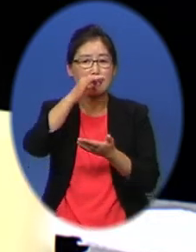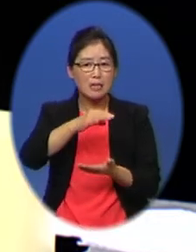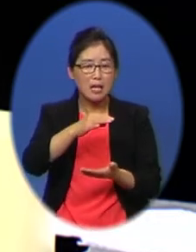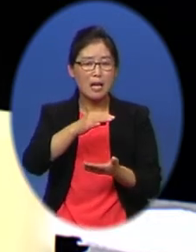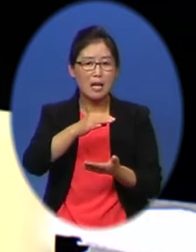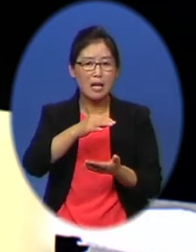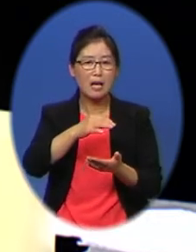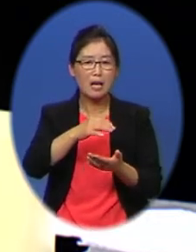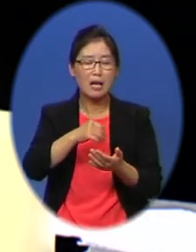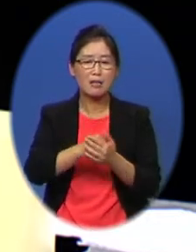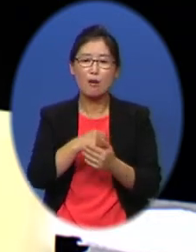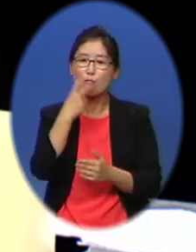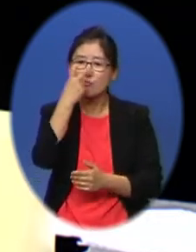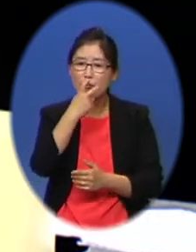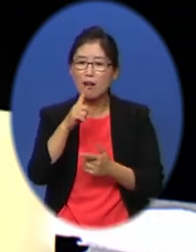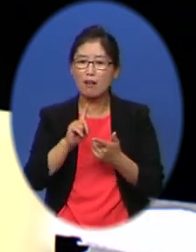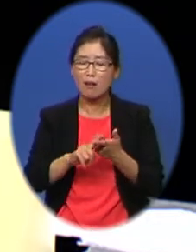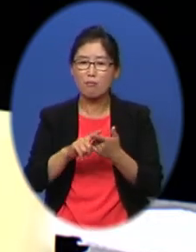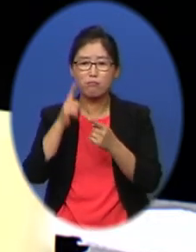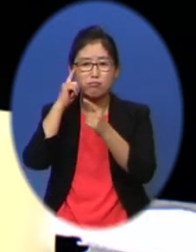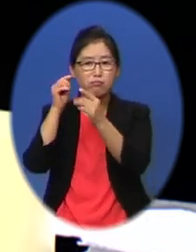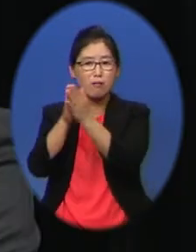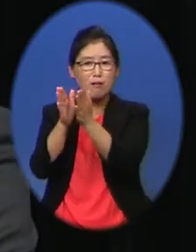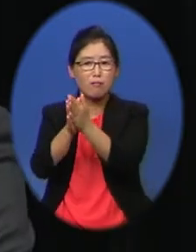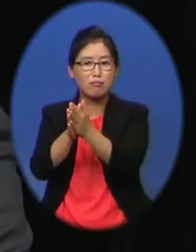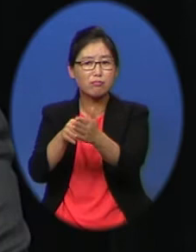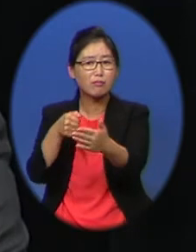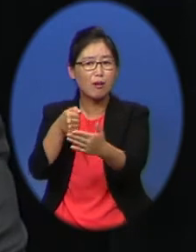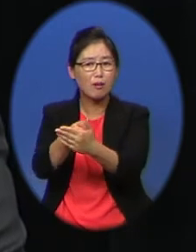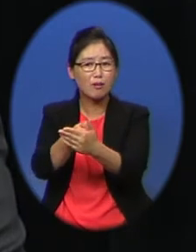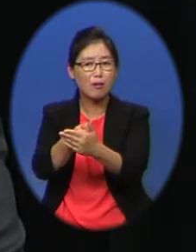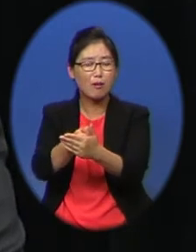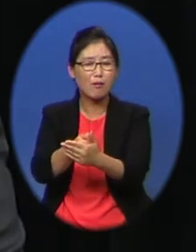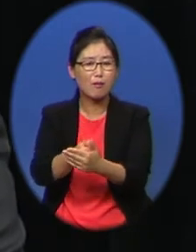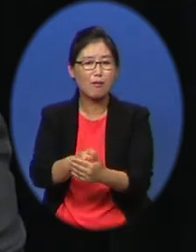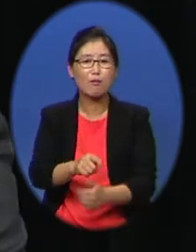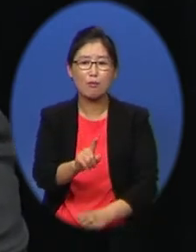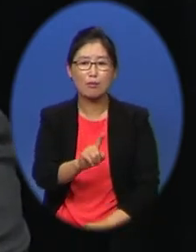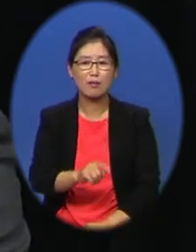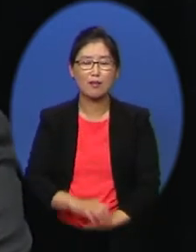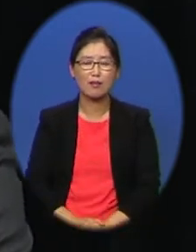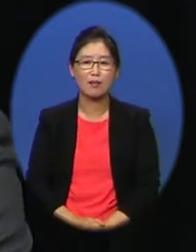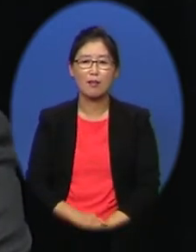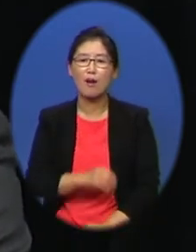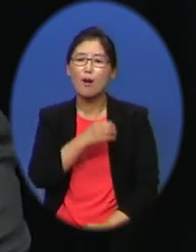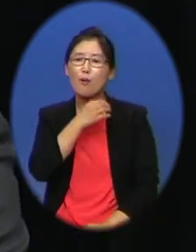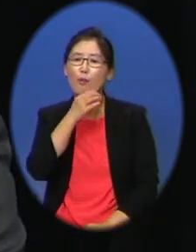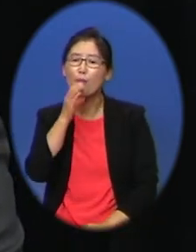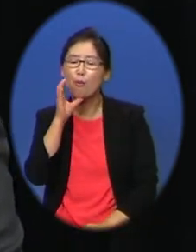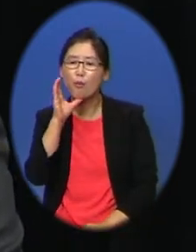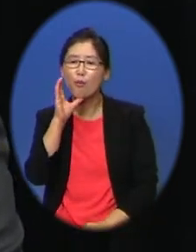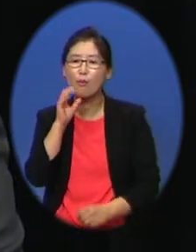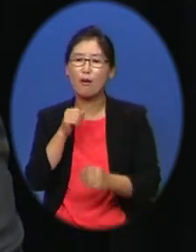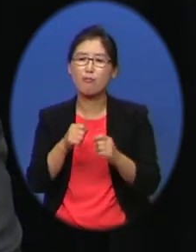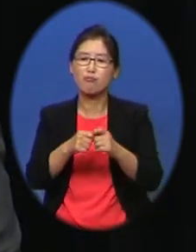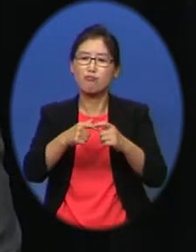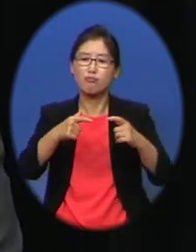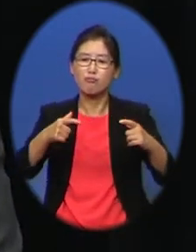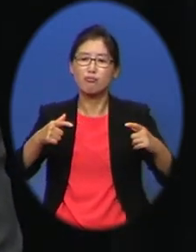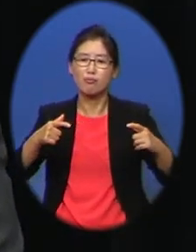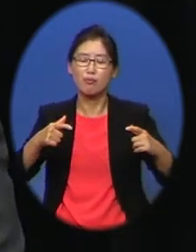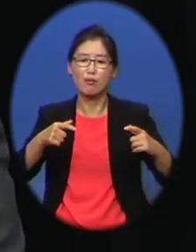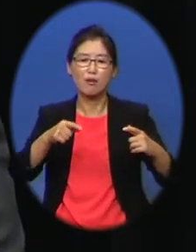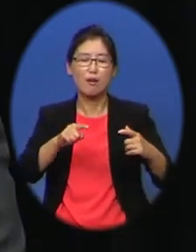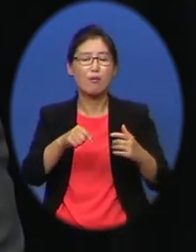하겠다는 건데 뭐 이건 어떻게 보시나요? 네, 이 100세 시대에 접어든 우리나라의 최근 화두 중 하나가